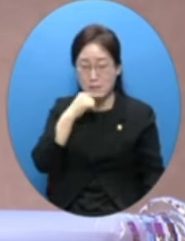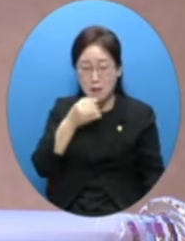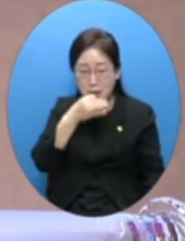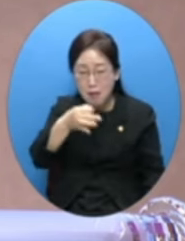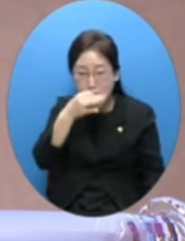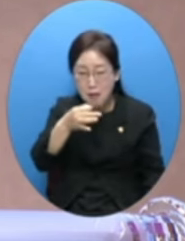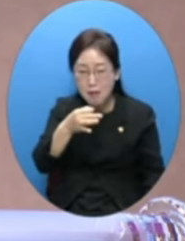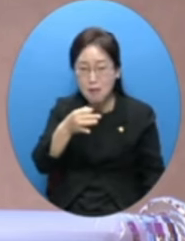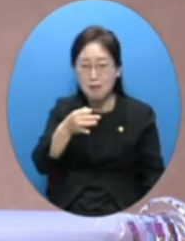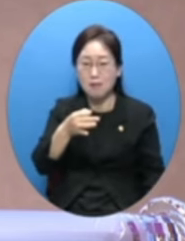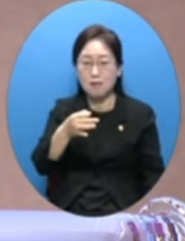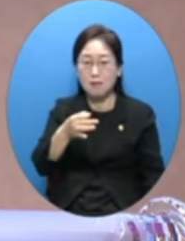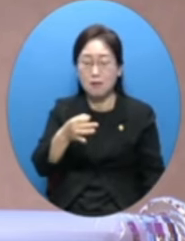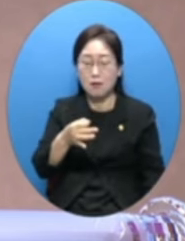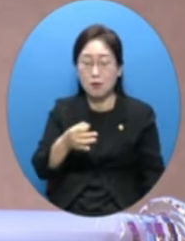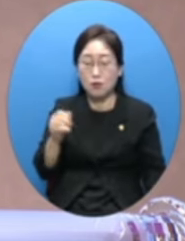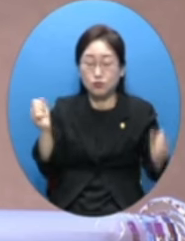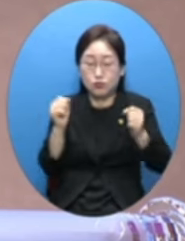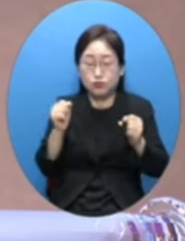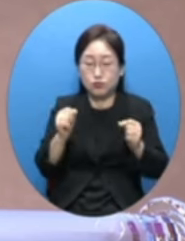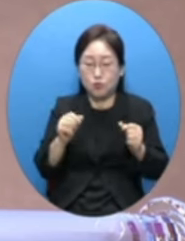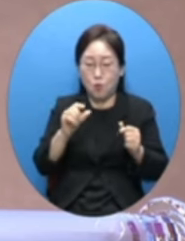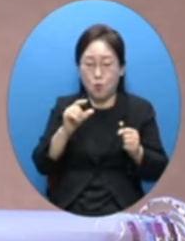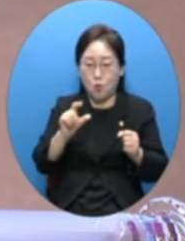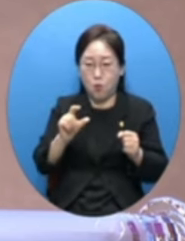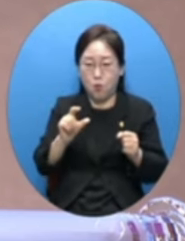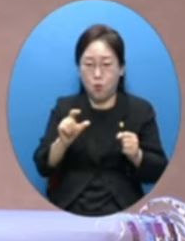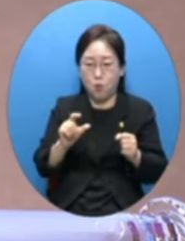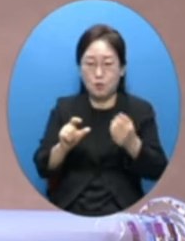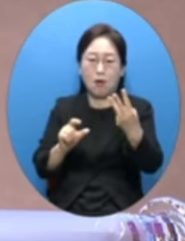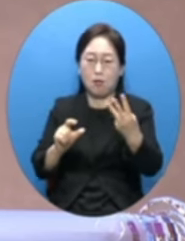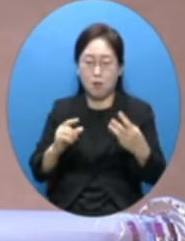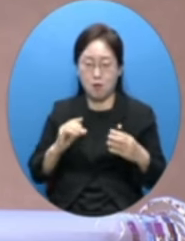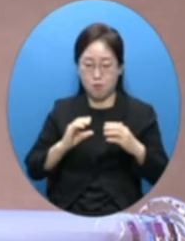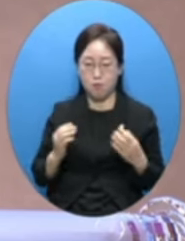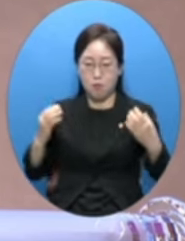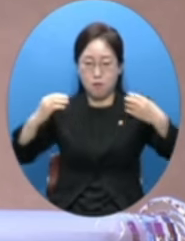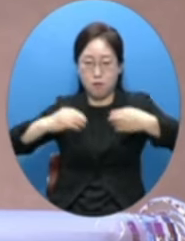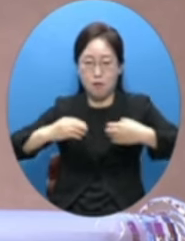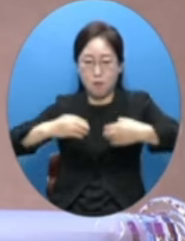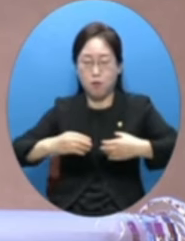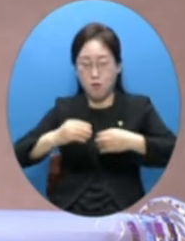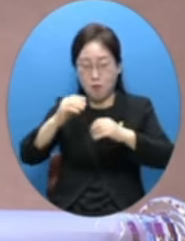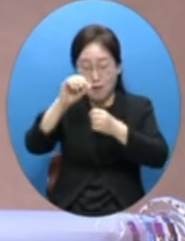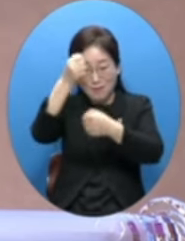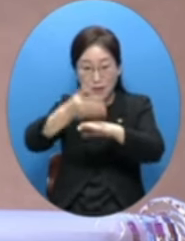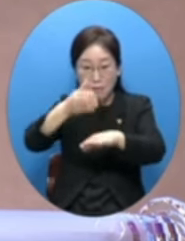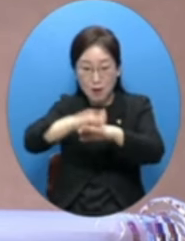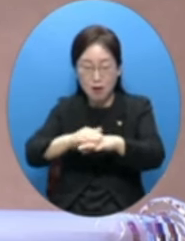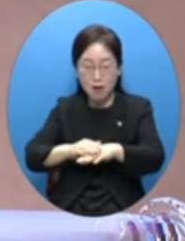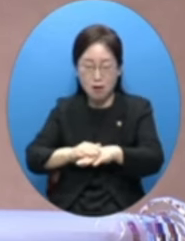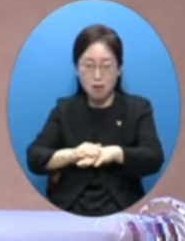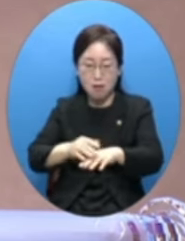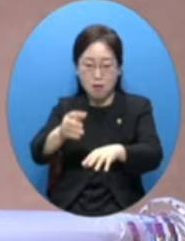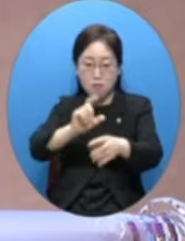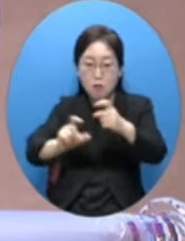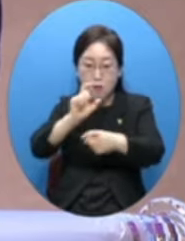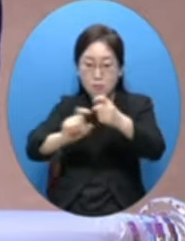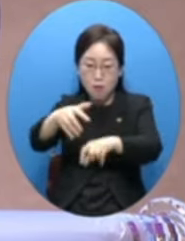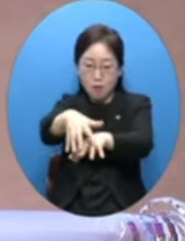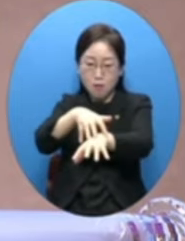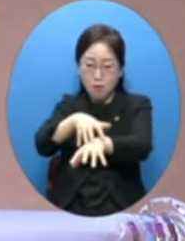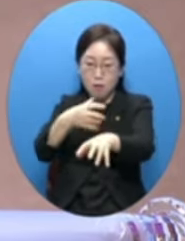추운 겨울에 옷을 새겨내어 껴입고 양말을 매끄러지게 신고 여러 교회에서